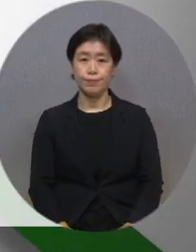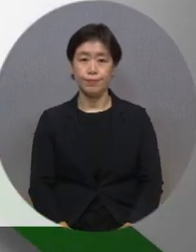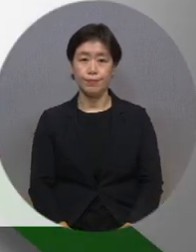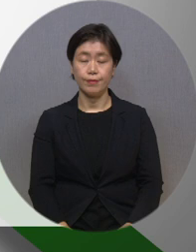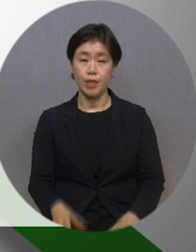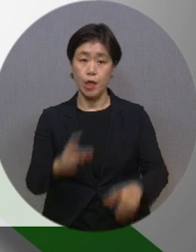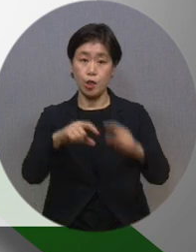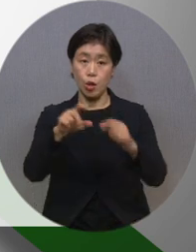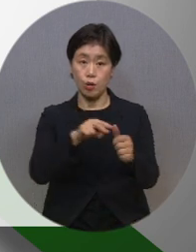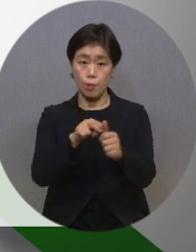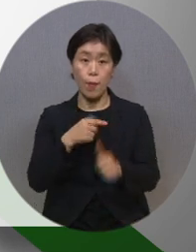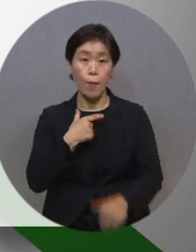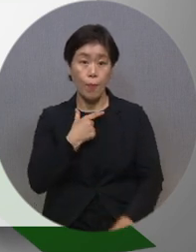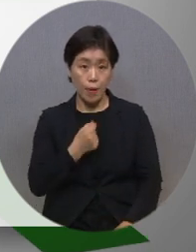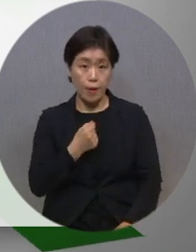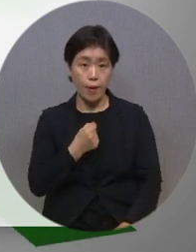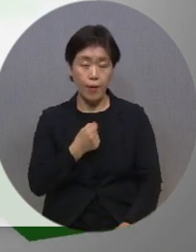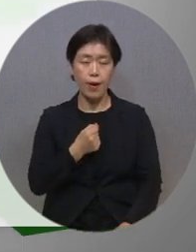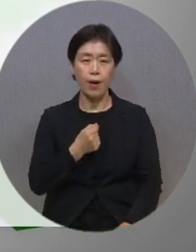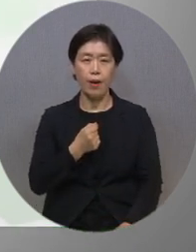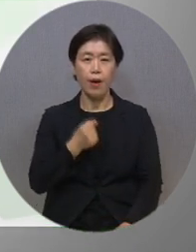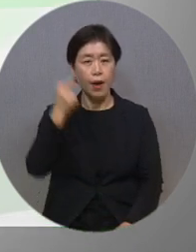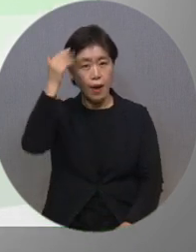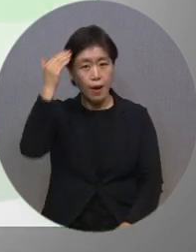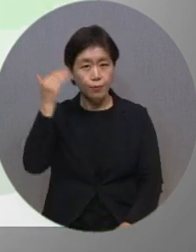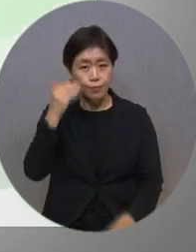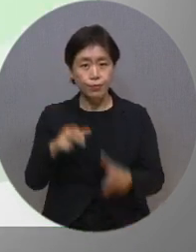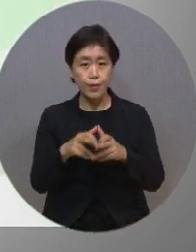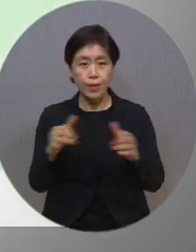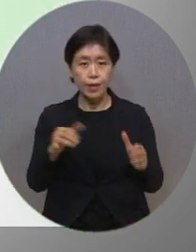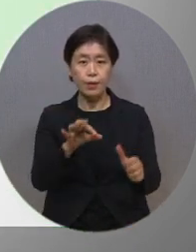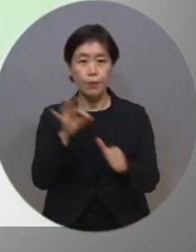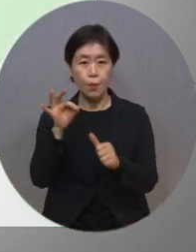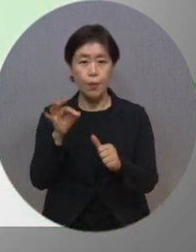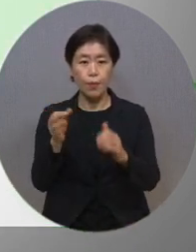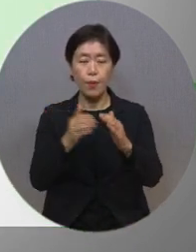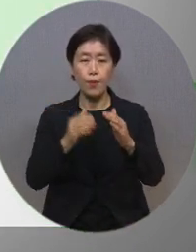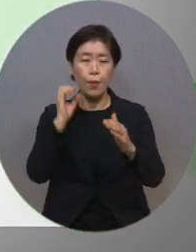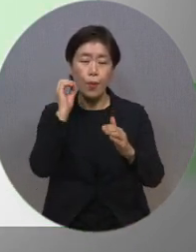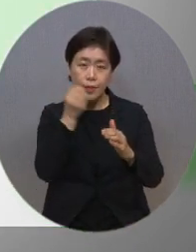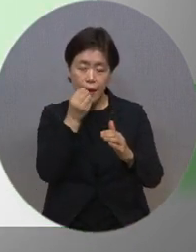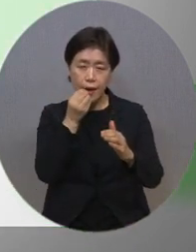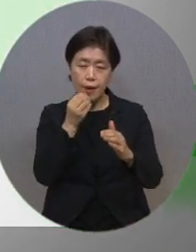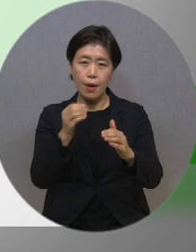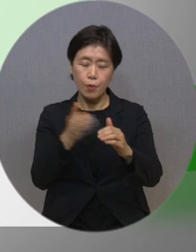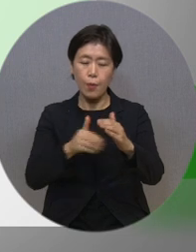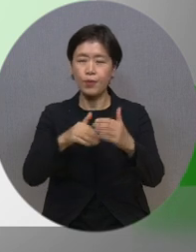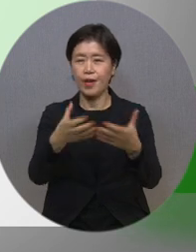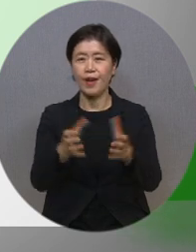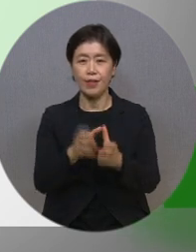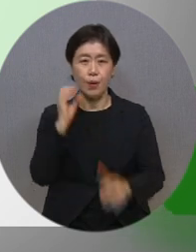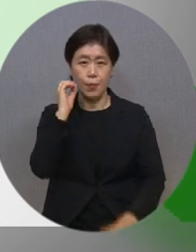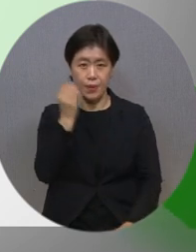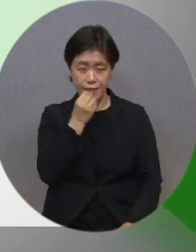더 자세한 입사 지원과 문의사항은 한국장애인고용공단 누리집이나 국번 없이